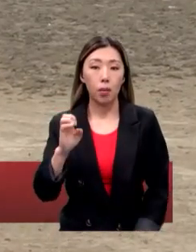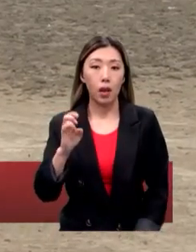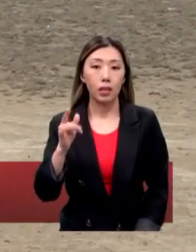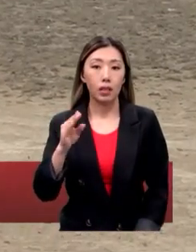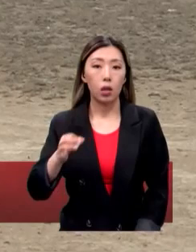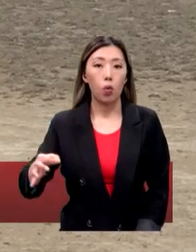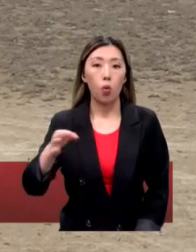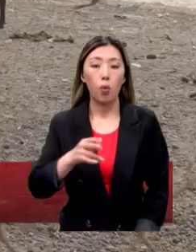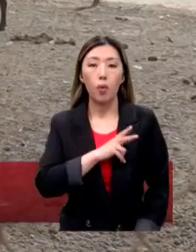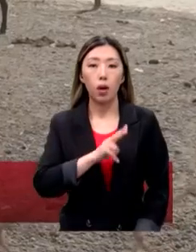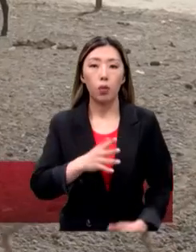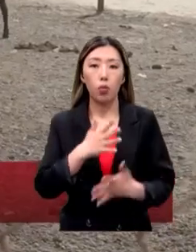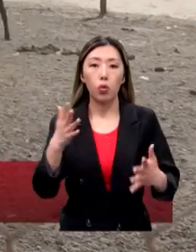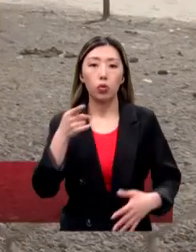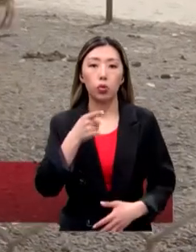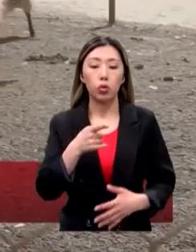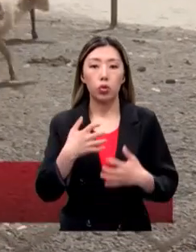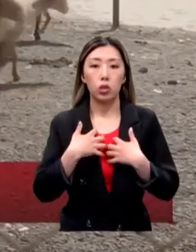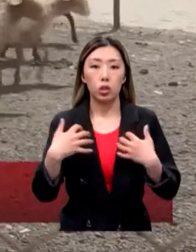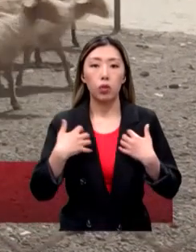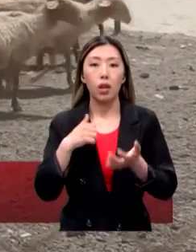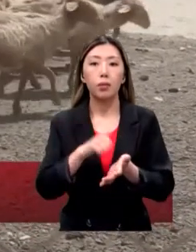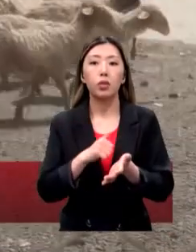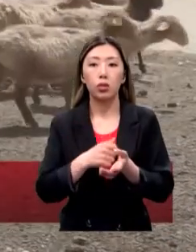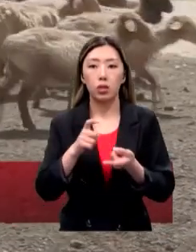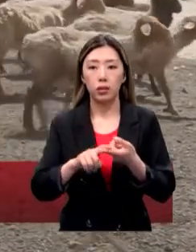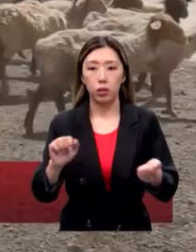больше 1000 животных. Причина – засуха.